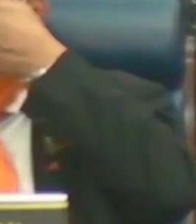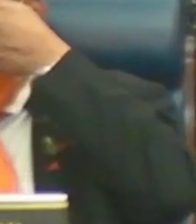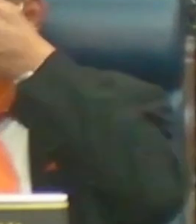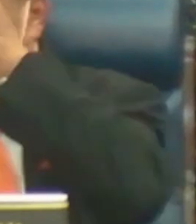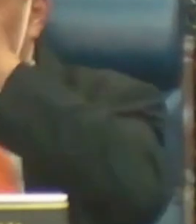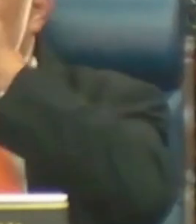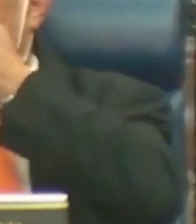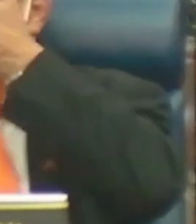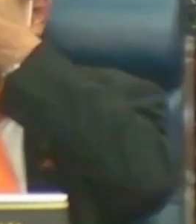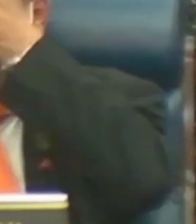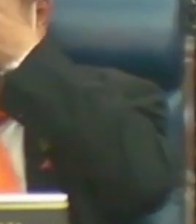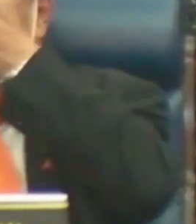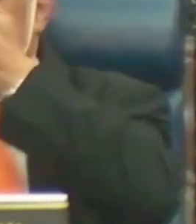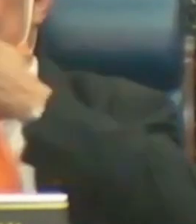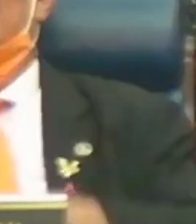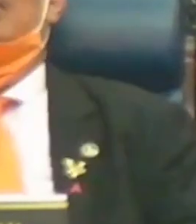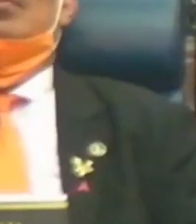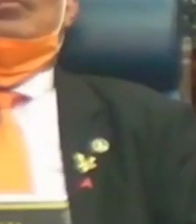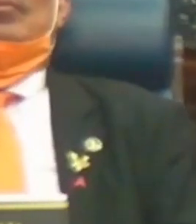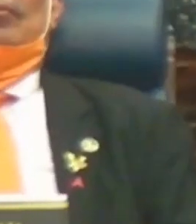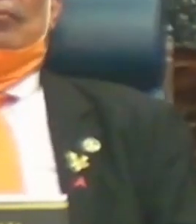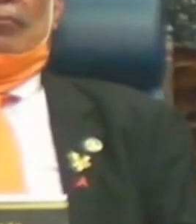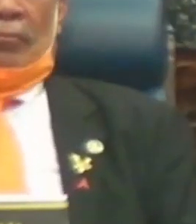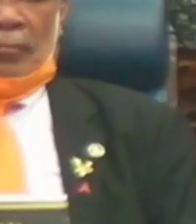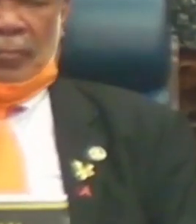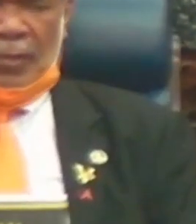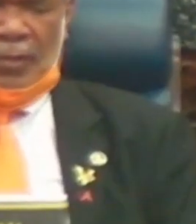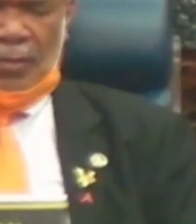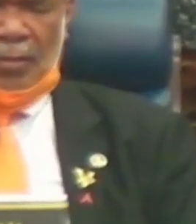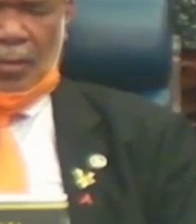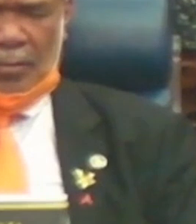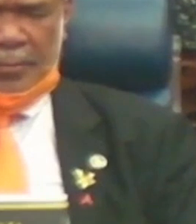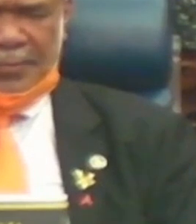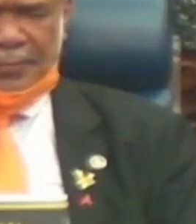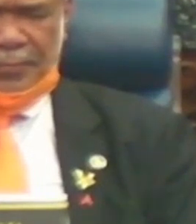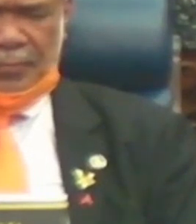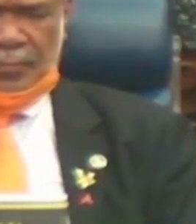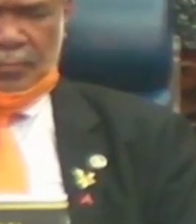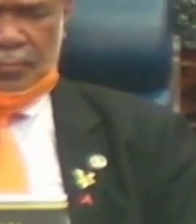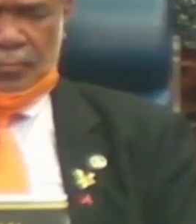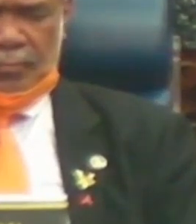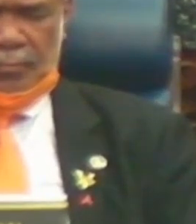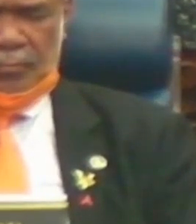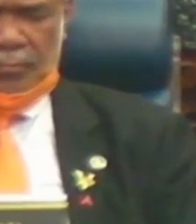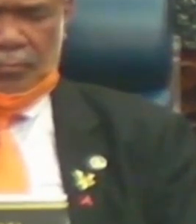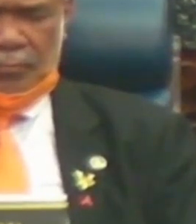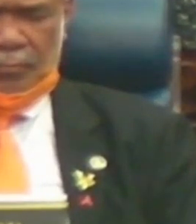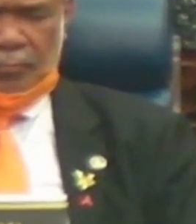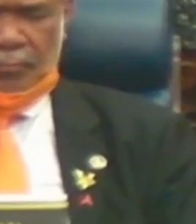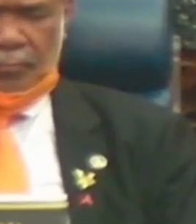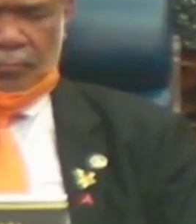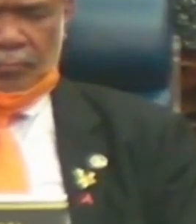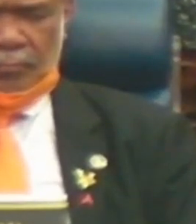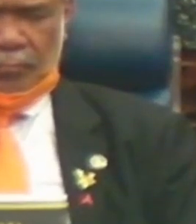itu usaha yang dilakukan supaya keadaan dapat dipulihkan dalam